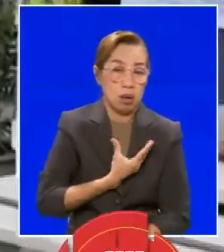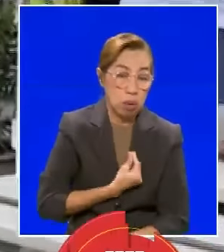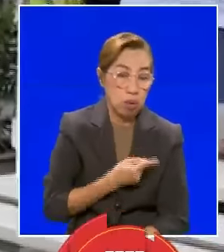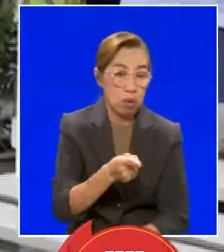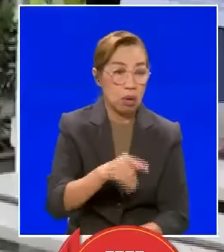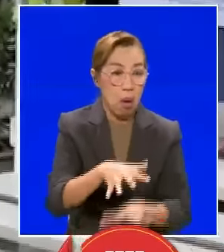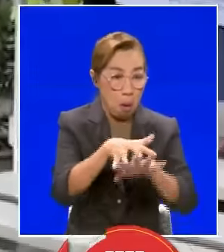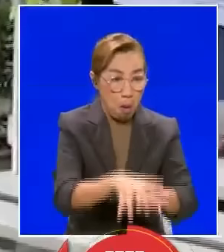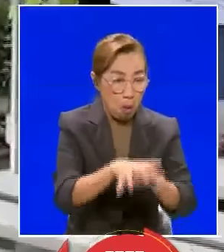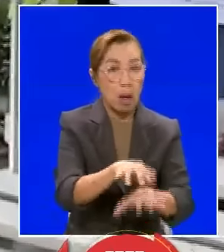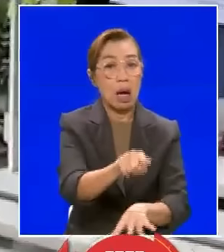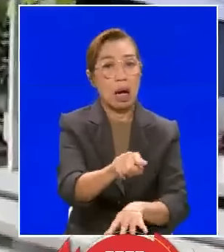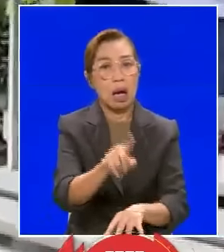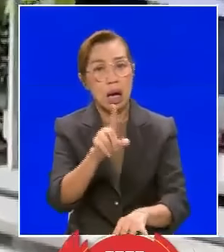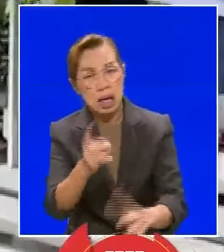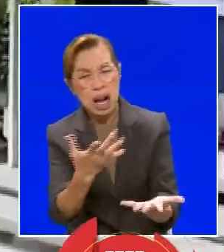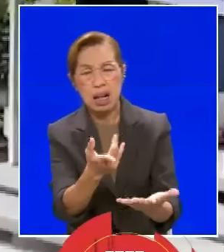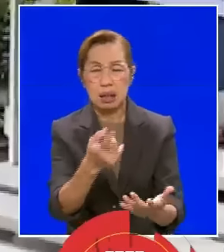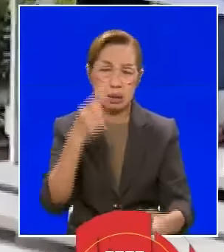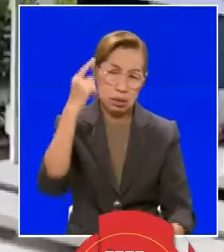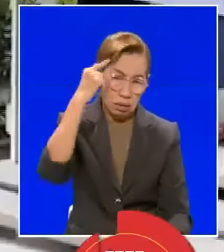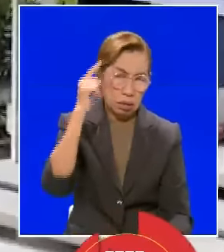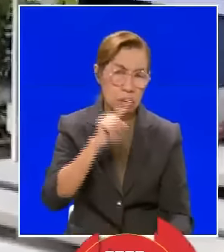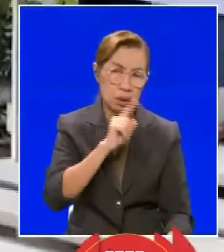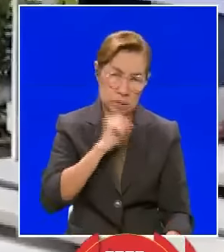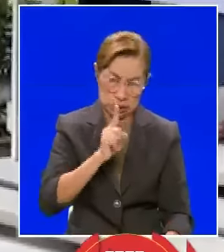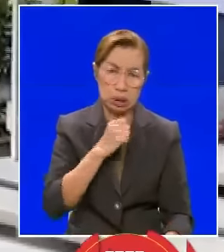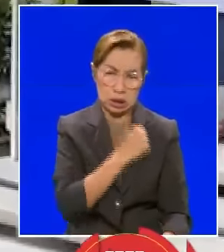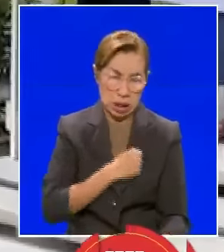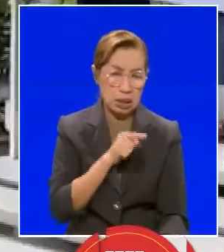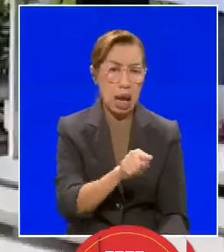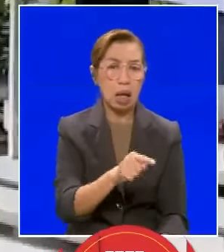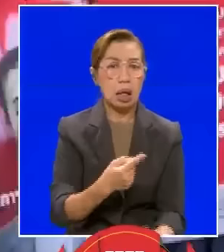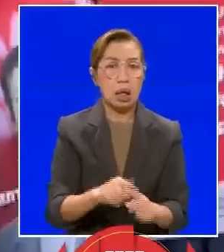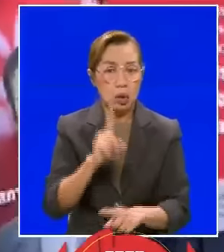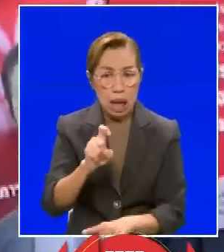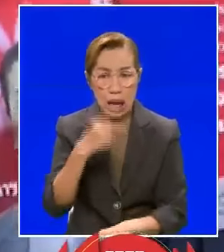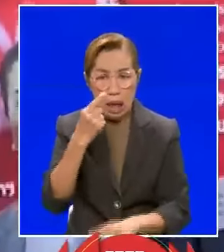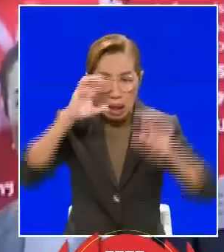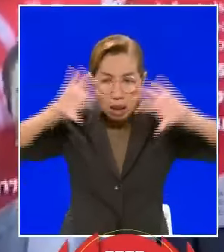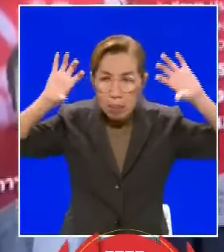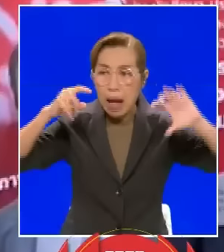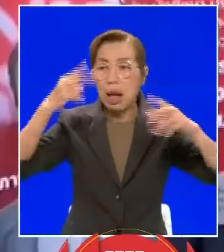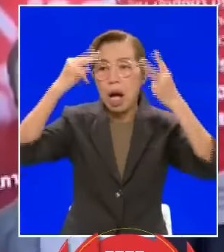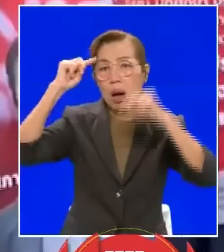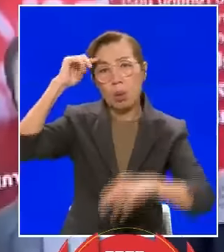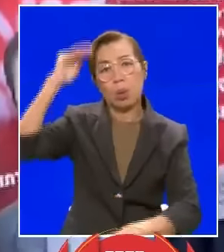กเสียใจกับการสูญเสียของนักเคลื่อนไหวทางการเมืองที่เกิดขึ้นโดยเฉพาะเกิดขึ้นในรัฐบาลของนายเศรษฐาทวีสินด้านของคุณส